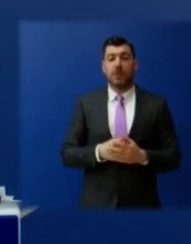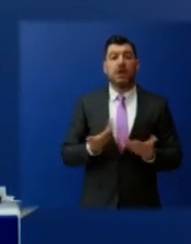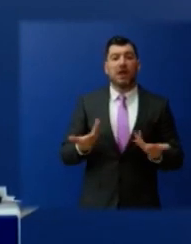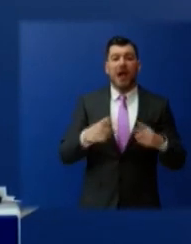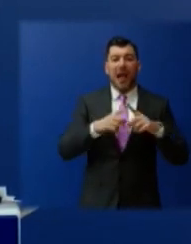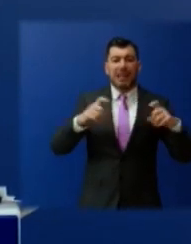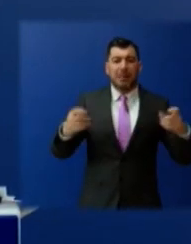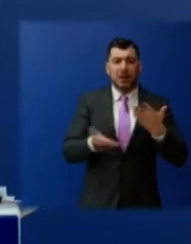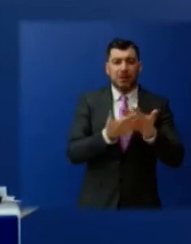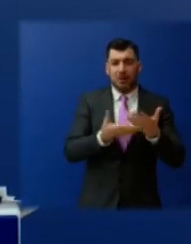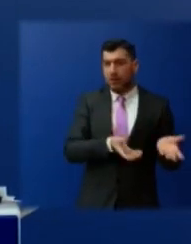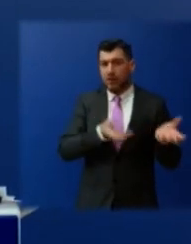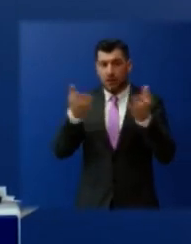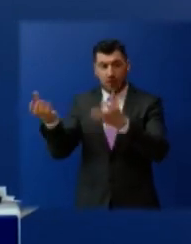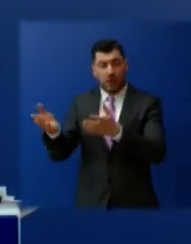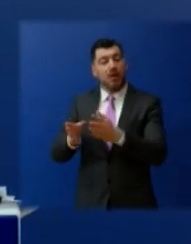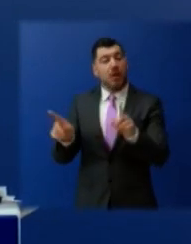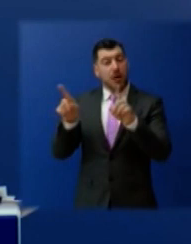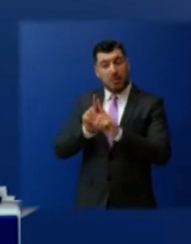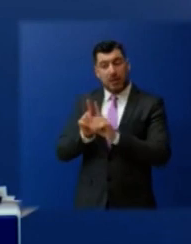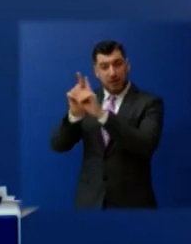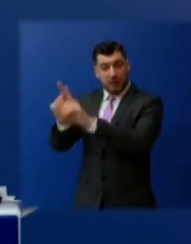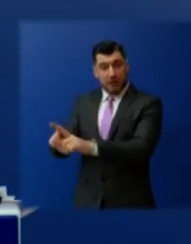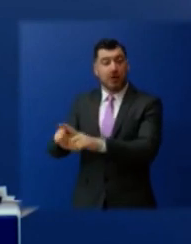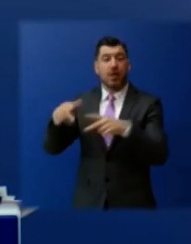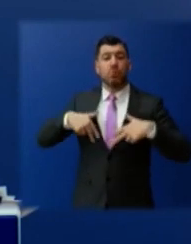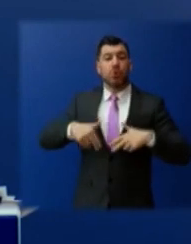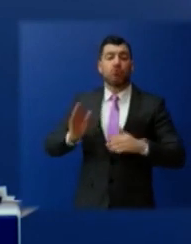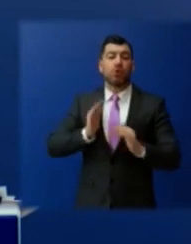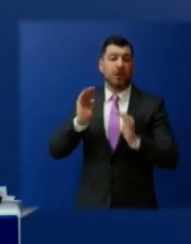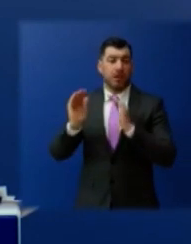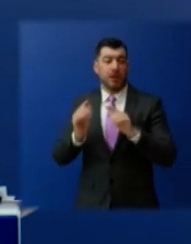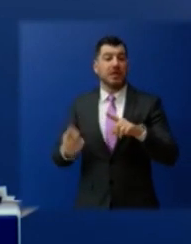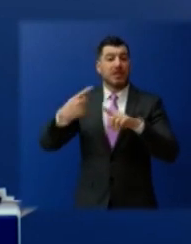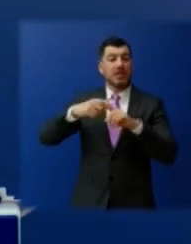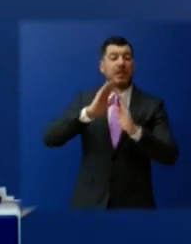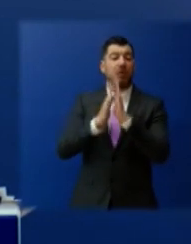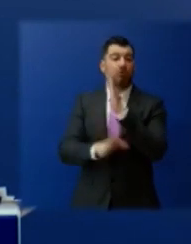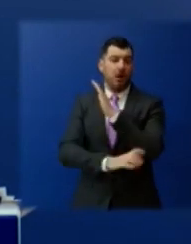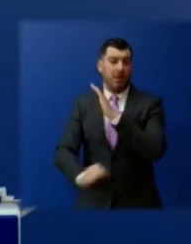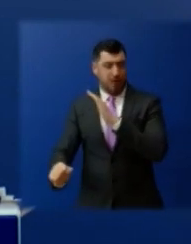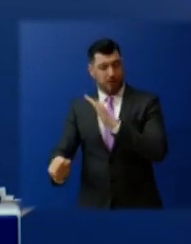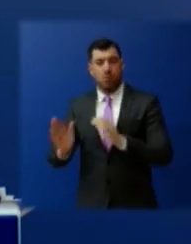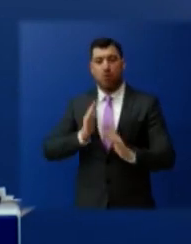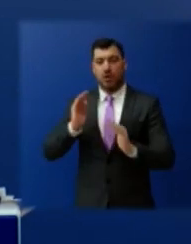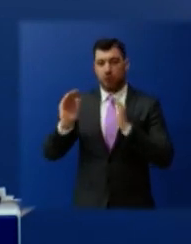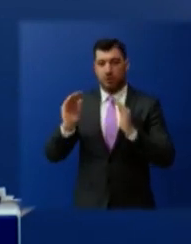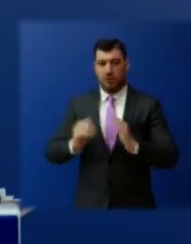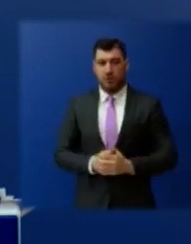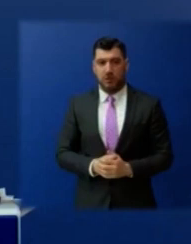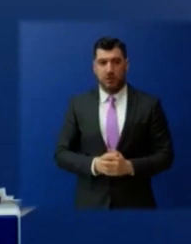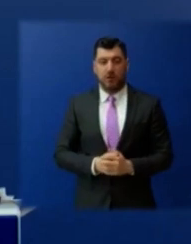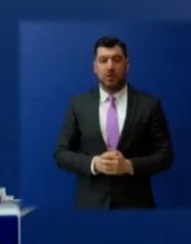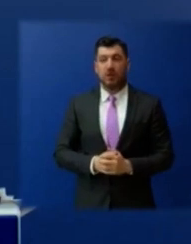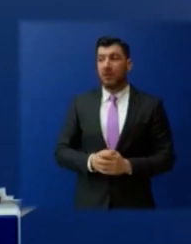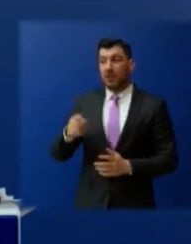ο Υπουργός Κλιματικής Κρίσης και Πολιτικής Προστασίας, ο κ. Στυλιανίδης, και ο Γενικός Γραμματέας Πολιτικής Προστασίας, ο κ. Παπαγεωργίου. Επίσης, στις πληγήσεις